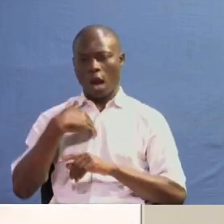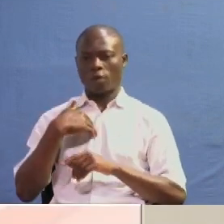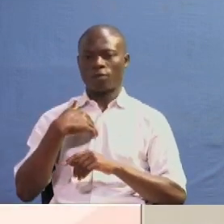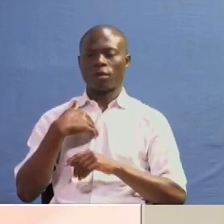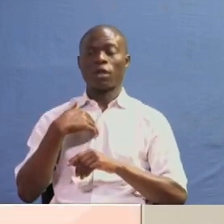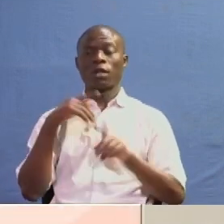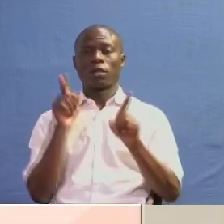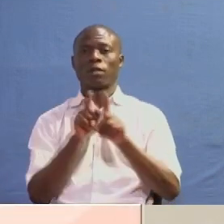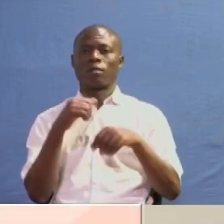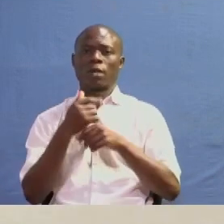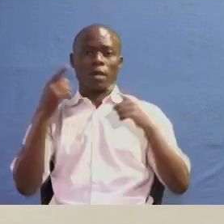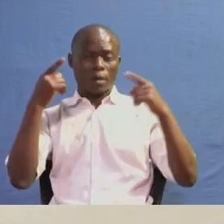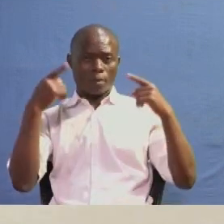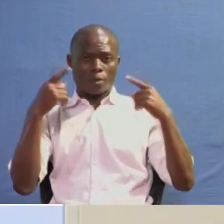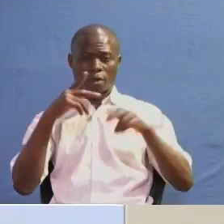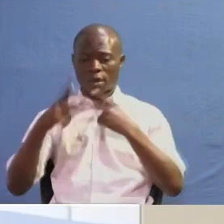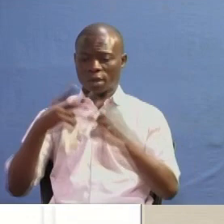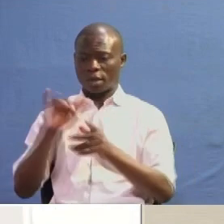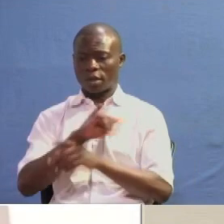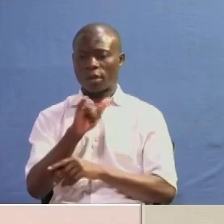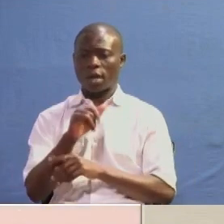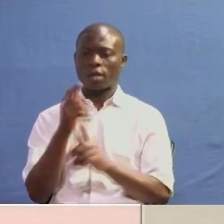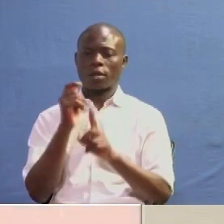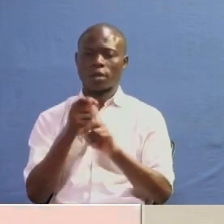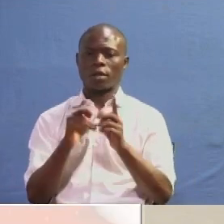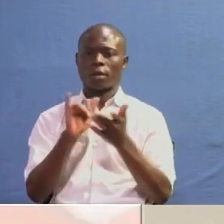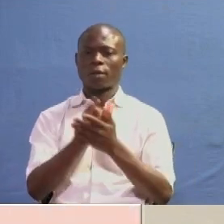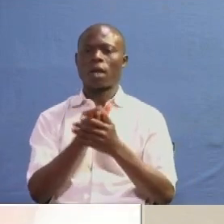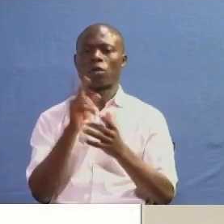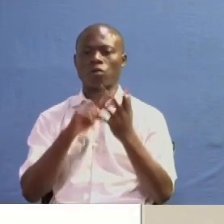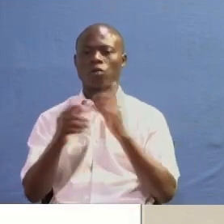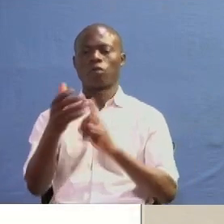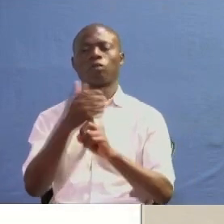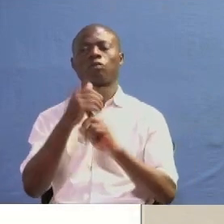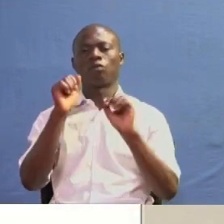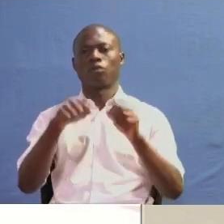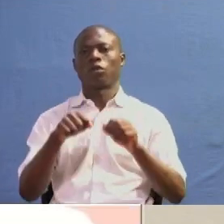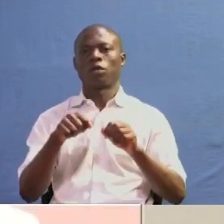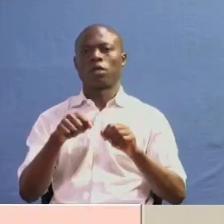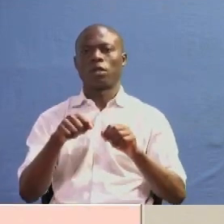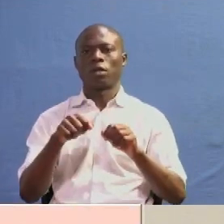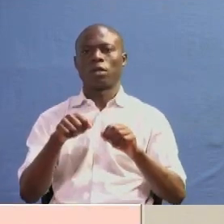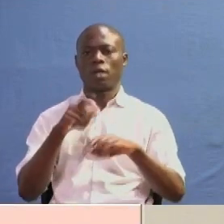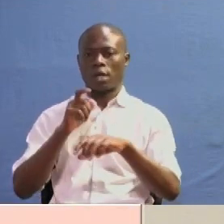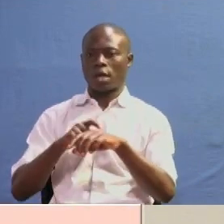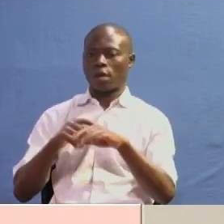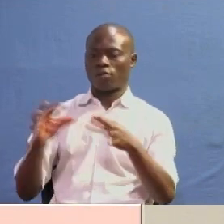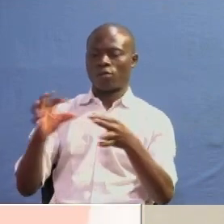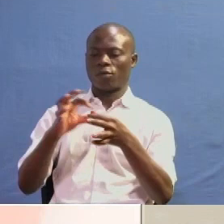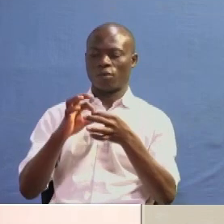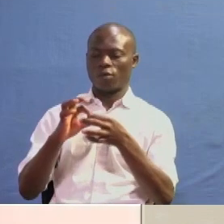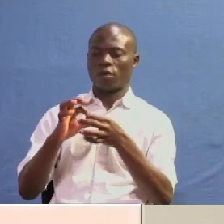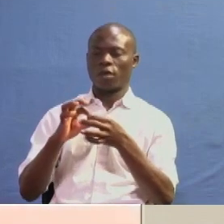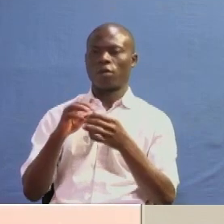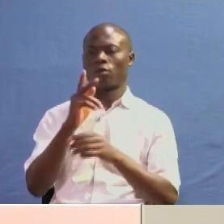Let us make this process a testament to what we can achieve when we unite for a